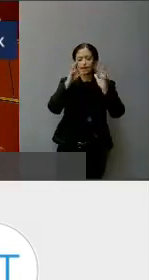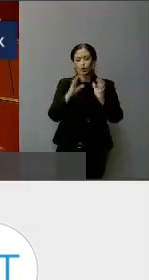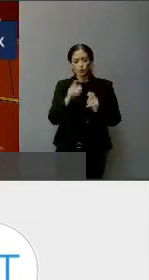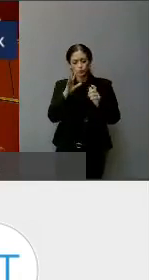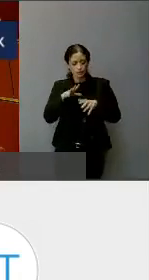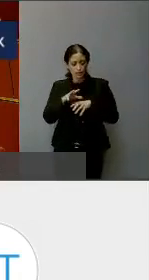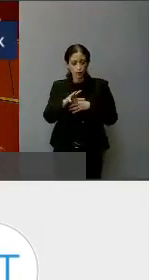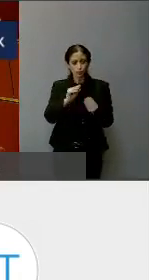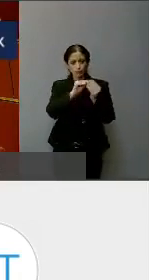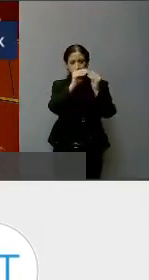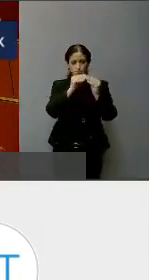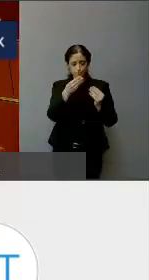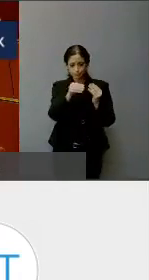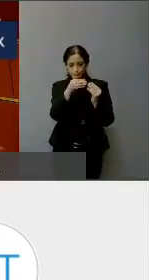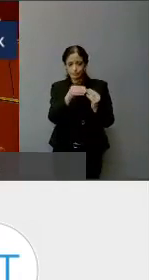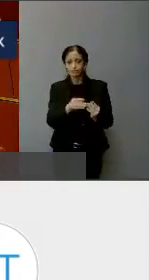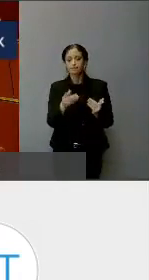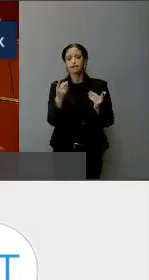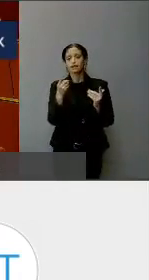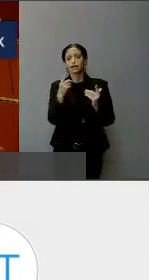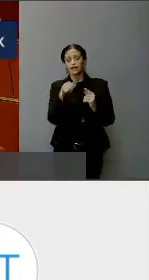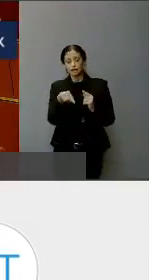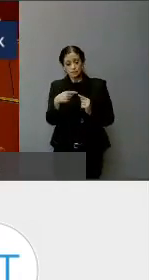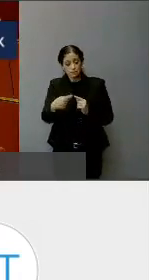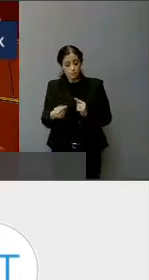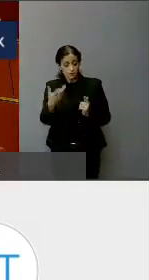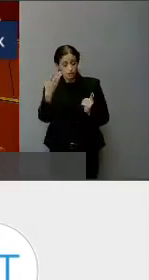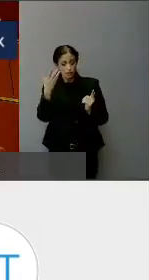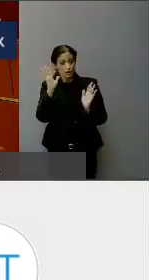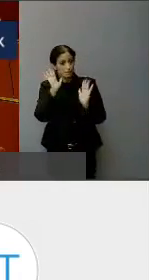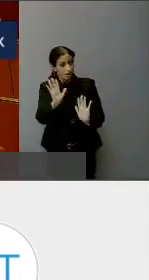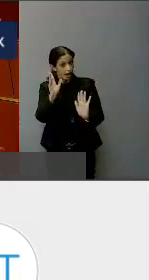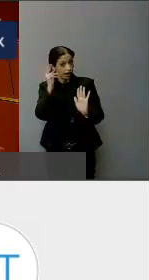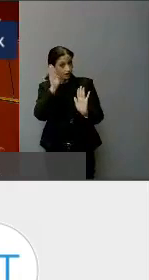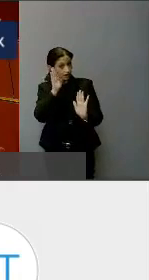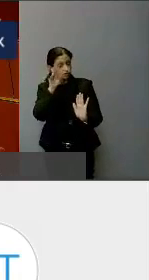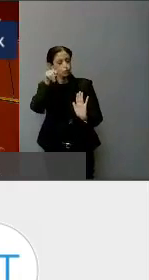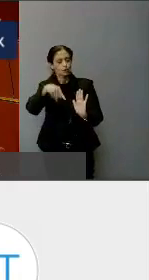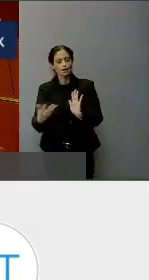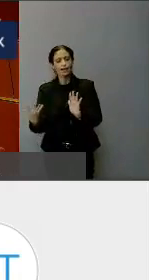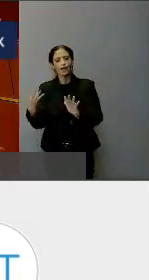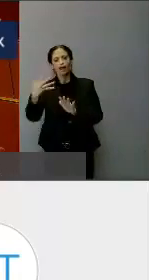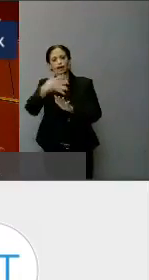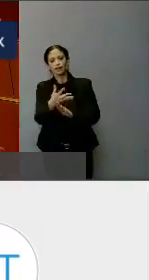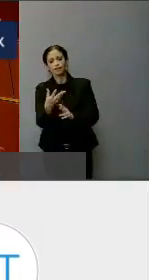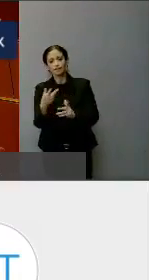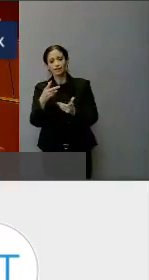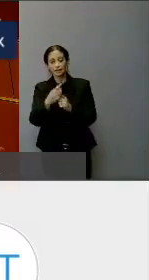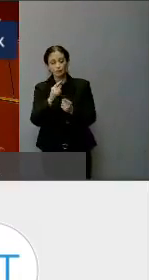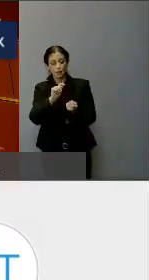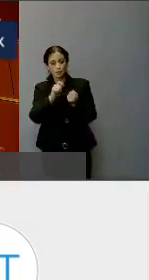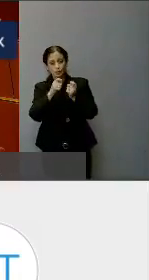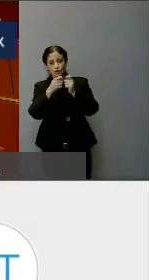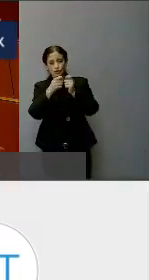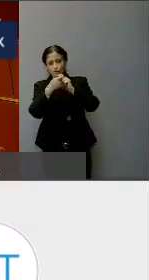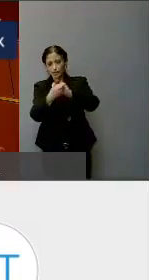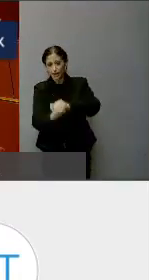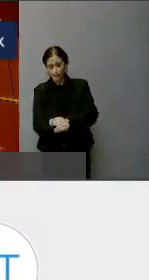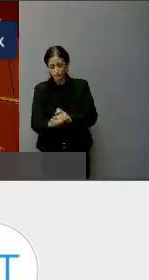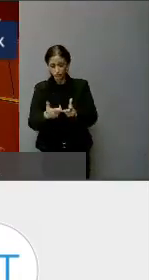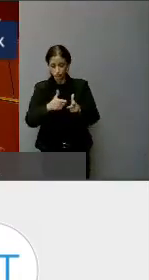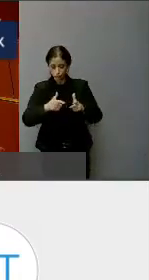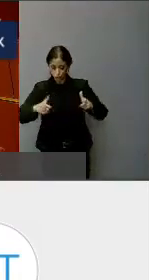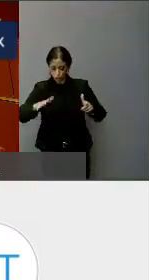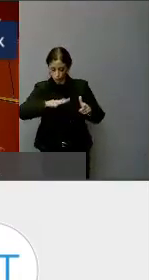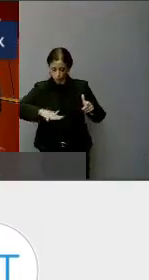infrastrutture esistenti posto che in generale non sono consentiti ulteriori interventi di nuova edificazione di correlato bene urbanizzazione